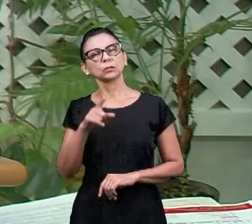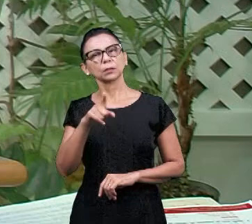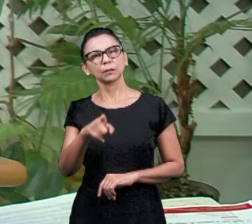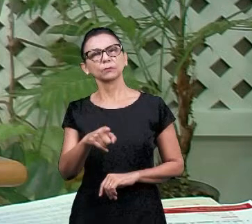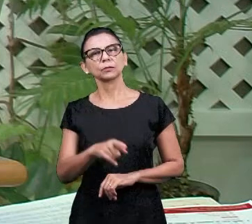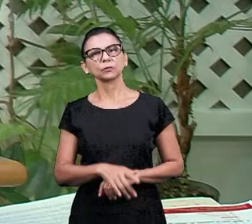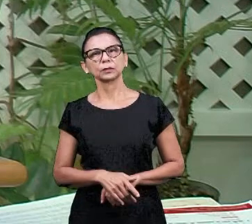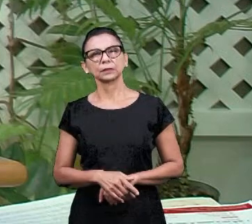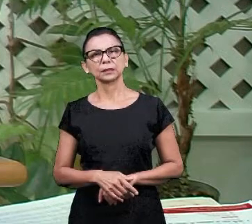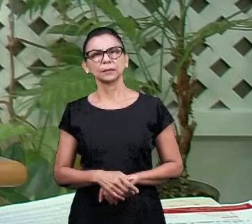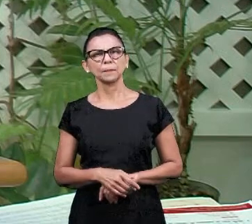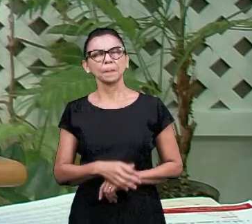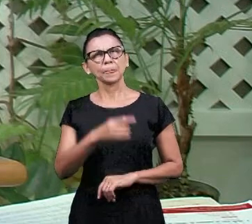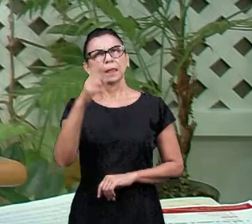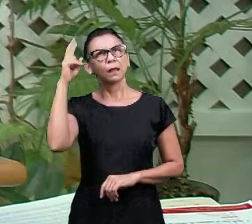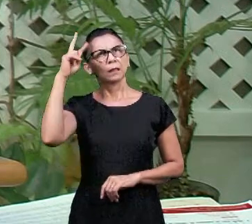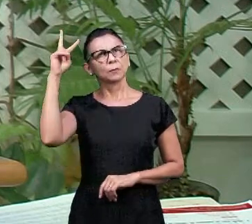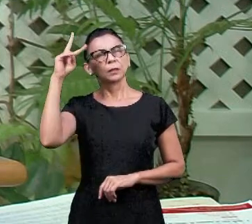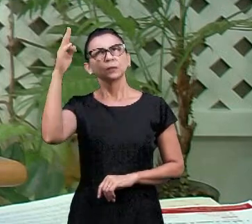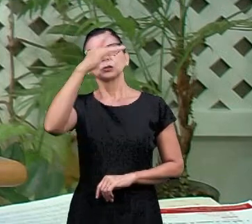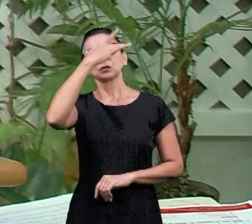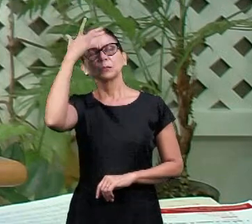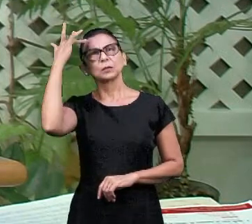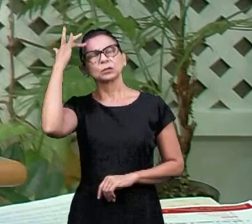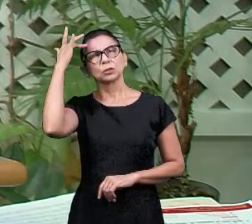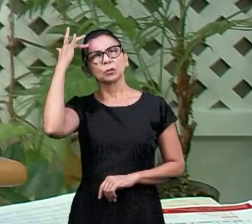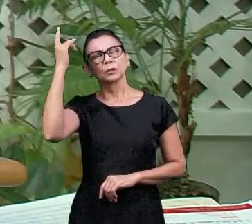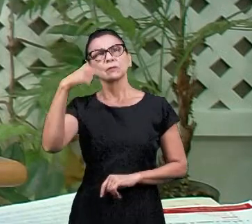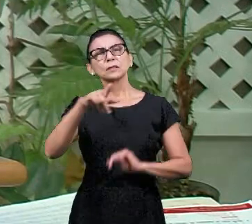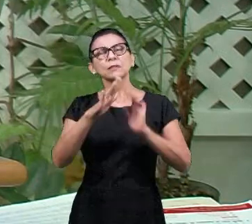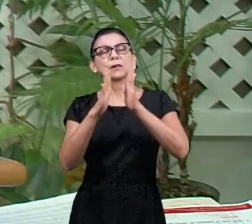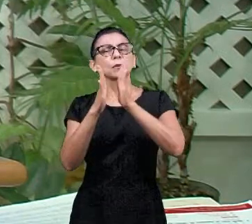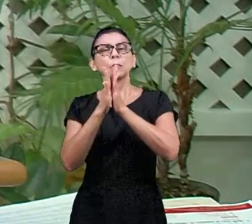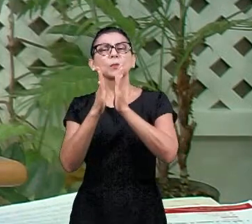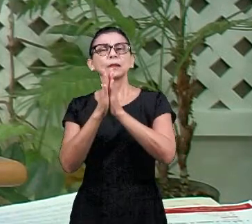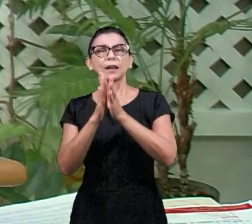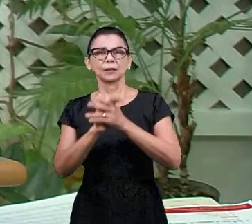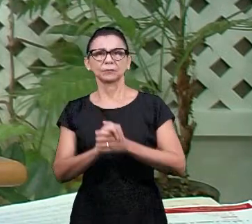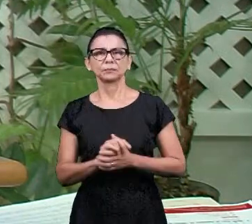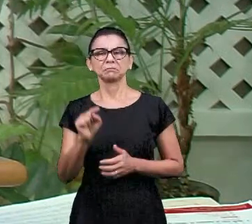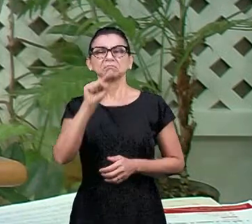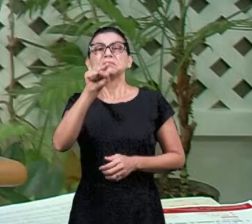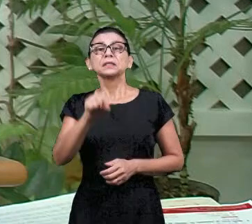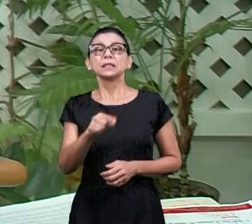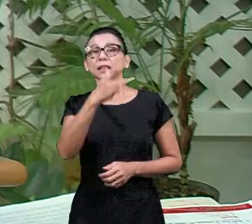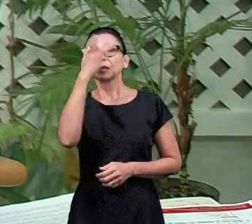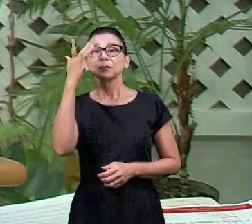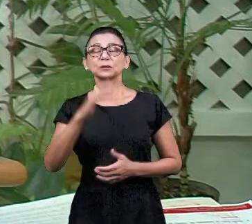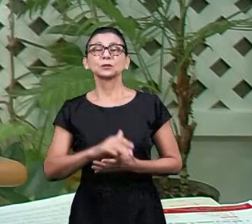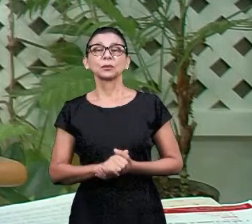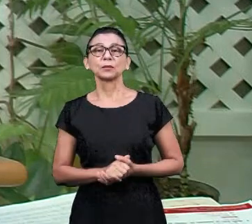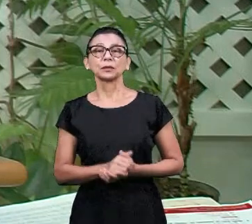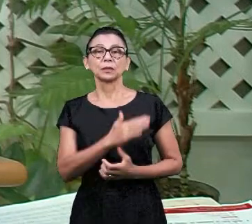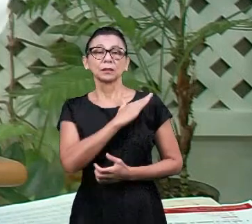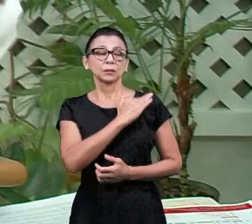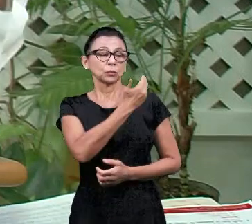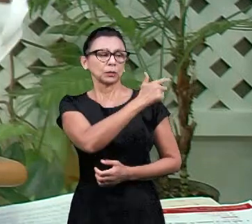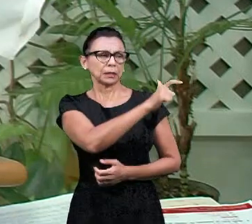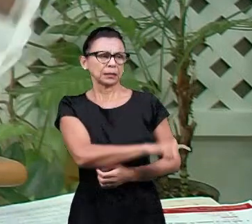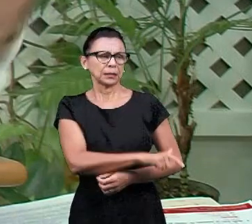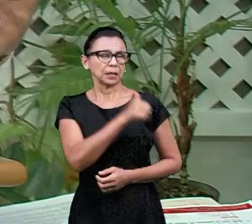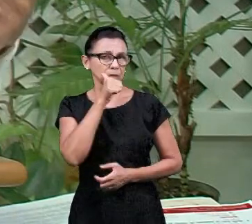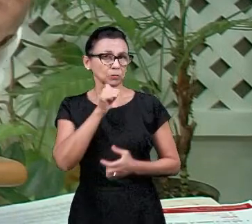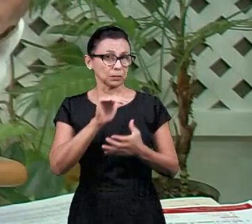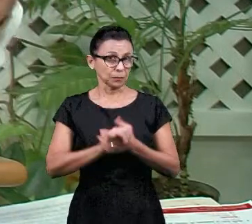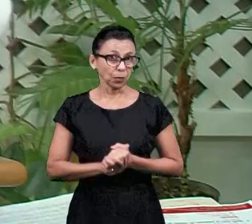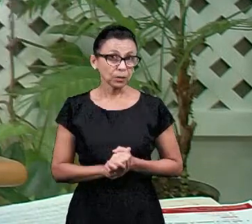que vous cherchez à évangéliser. Mettez votre cœur aujourd'hui. Qui est votre prochain? C'est votre épouse? Vous allez prier pour lui. C'est